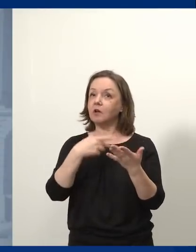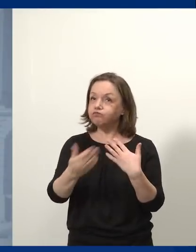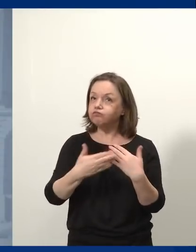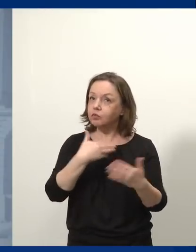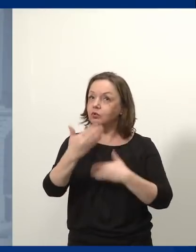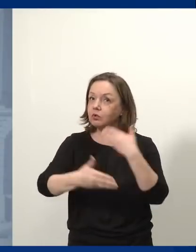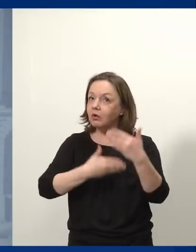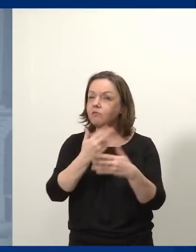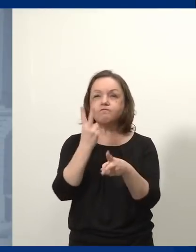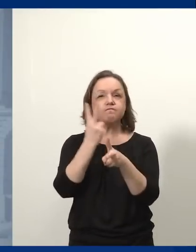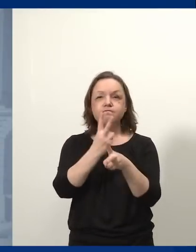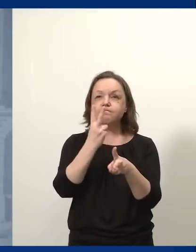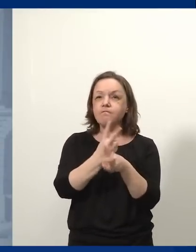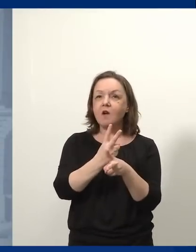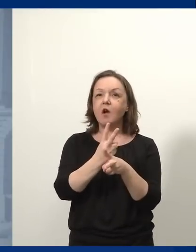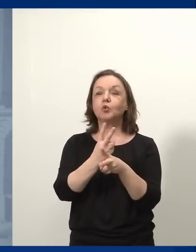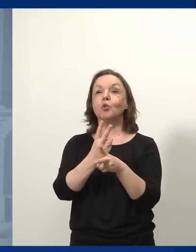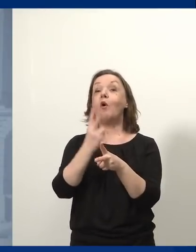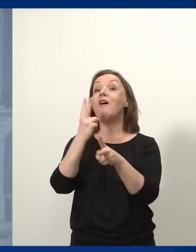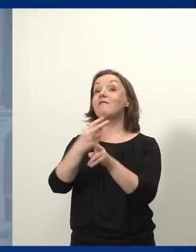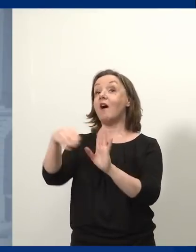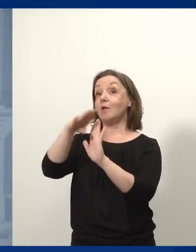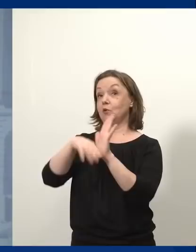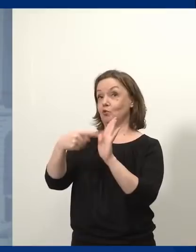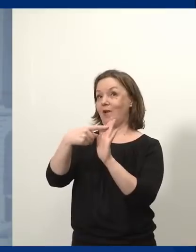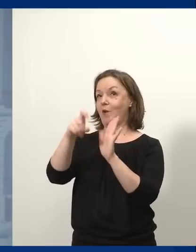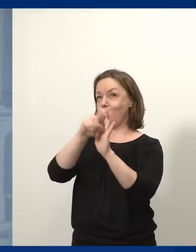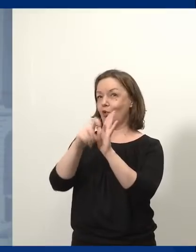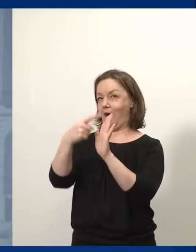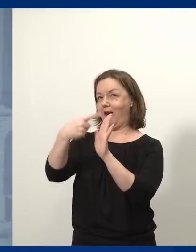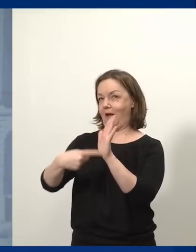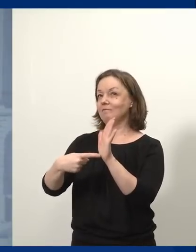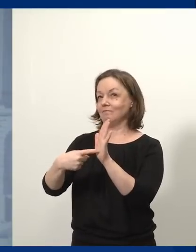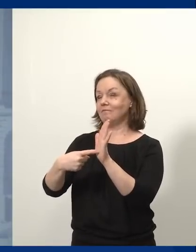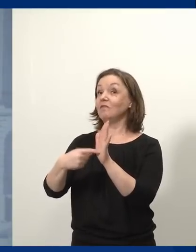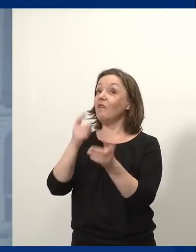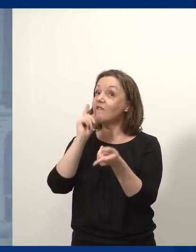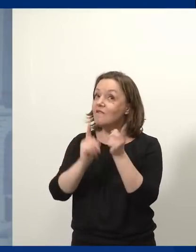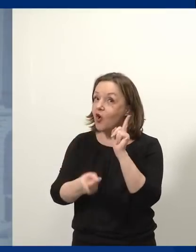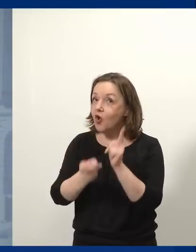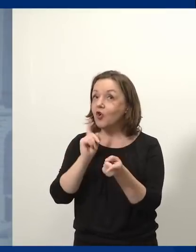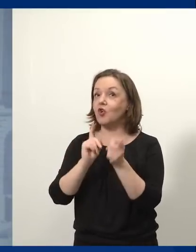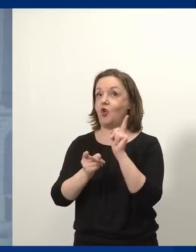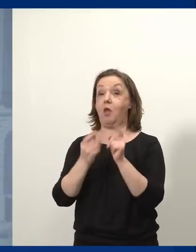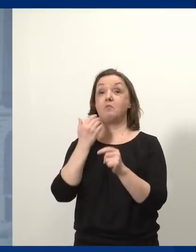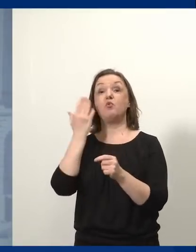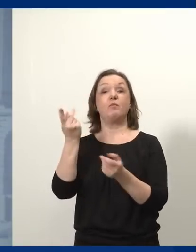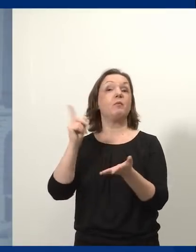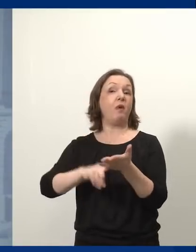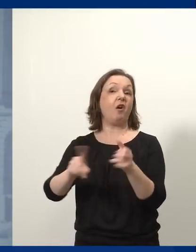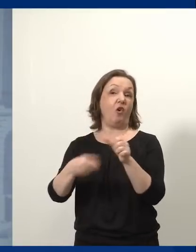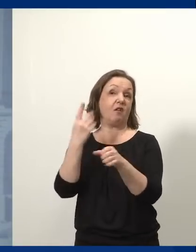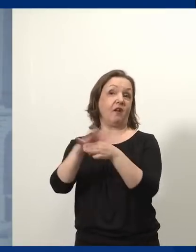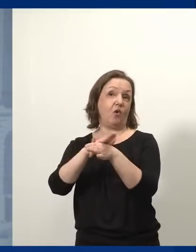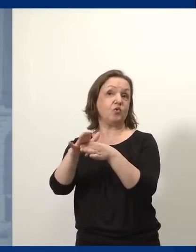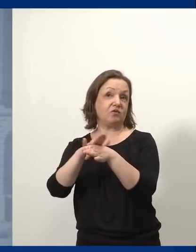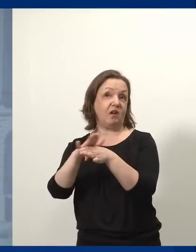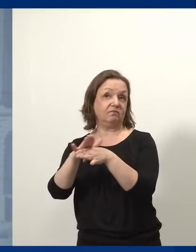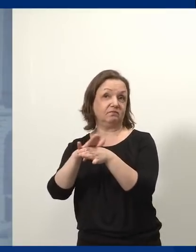kanslia varautuu niiden valmiuslain pykälien osalta, joita mahdollisesti sitten olisi välttämätöntä ottaa käyttöön.